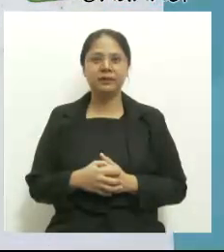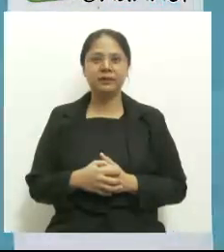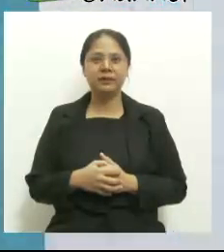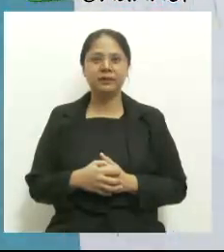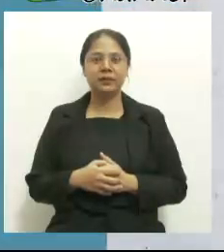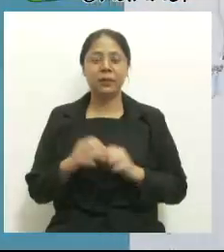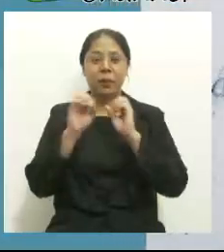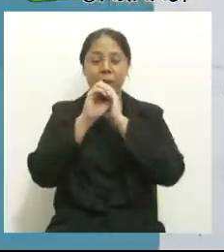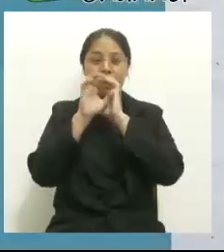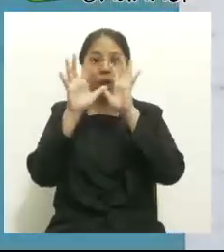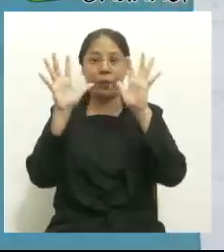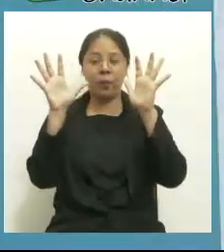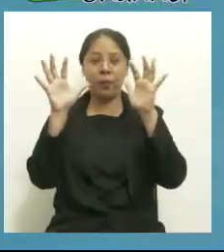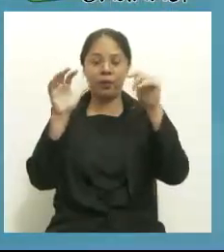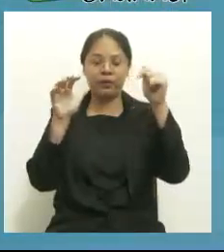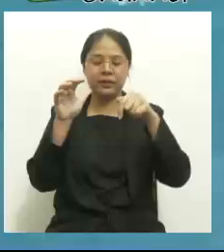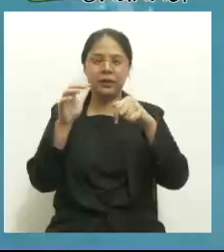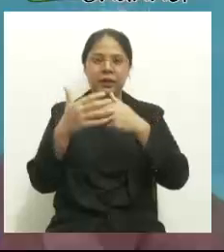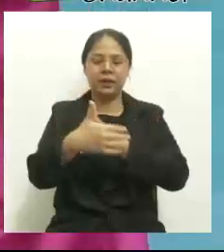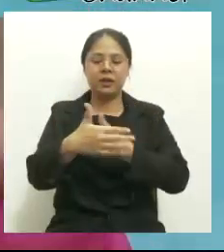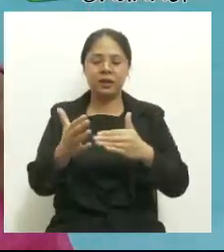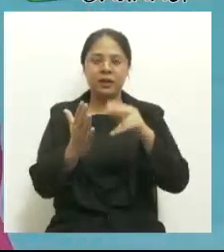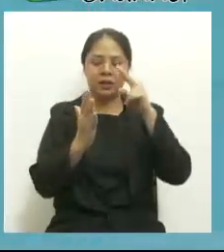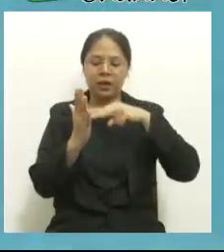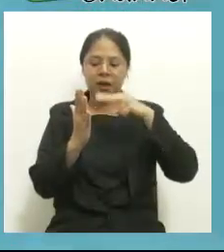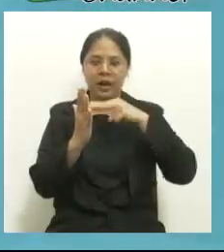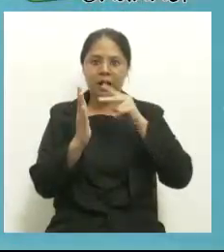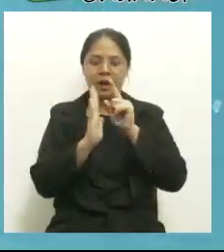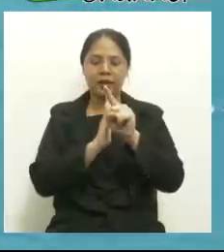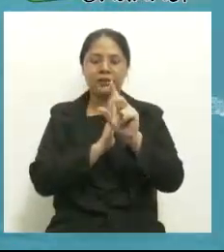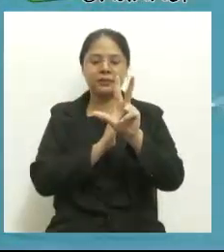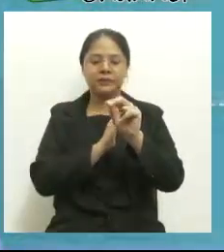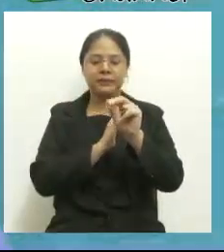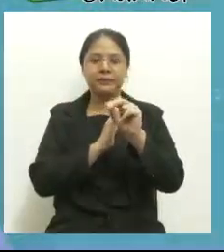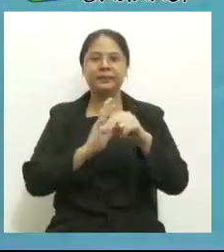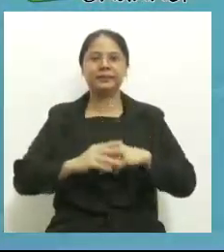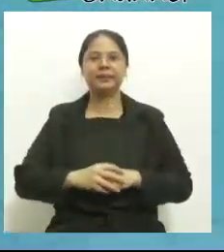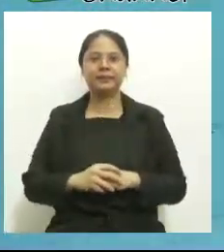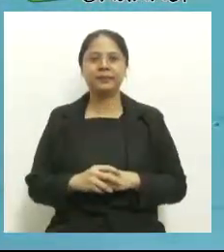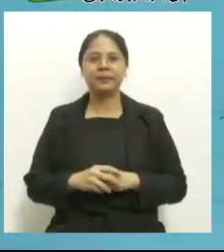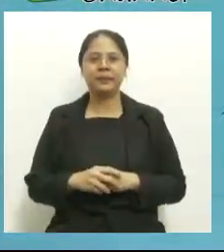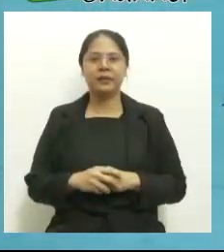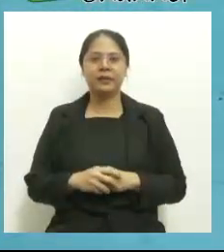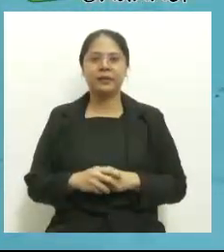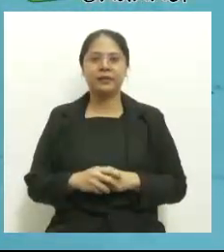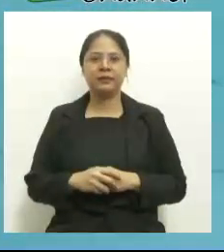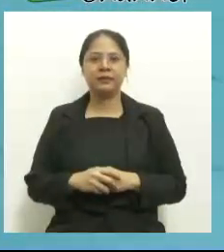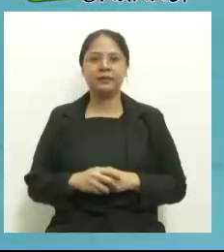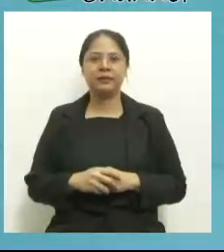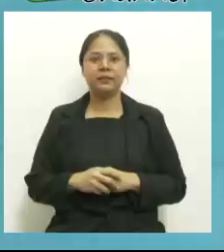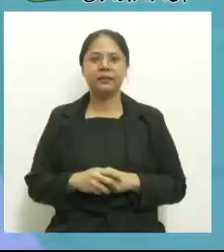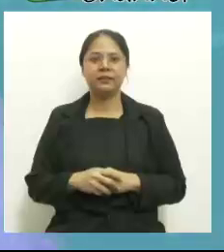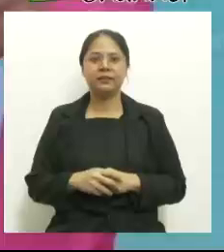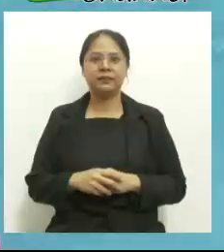ว้าวที่นี่มีชั่วโมงรักการอ่านทุกวัน30นาทีค่ะ Yes, 30 minutes per